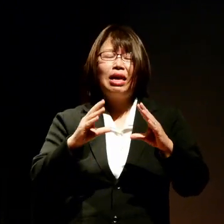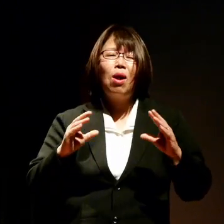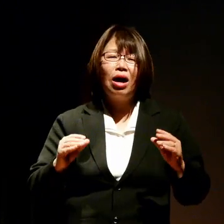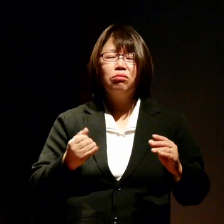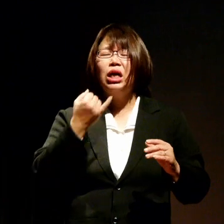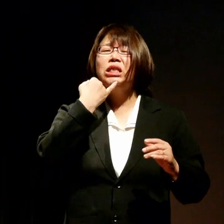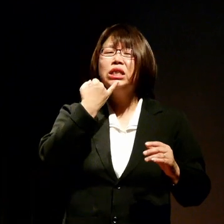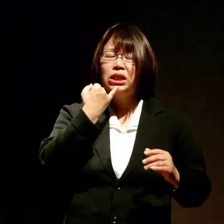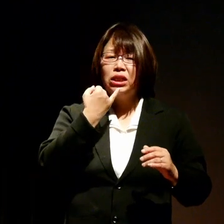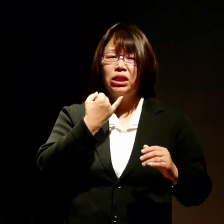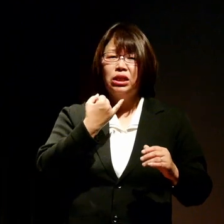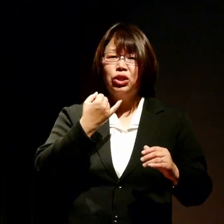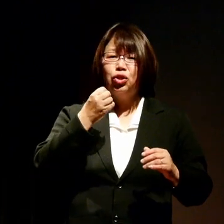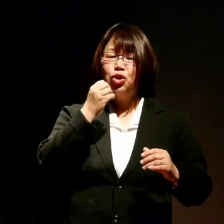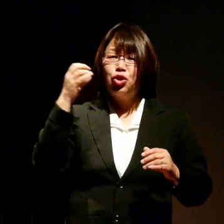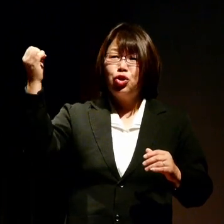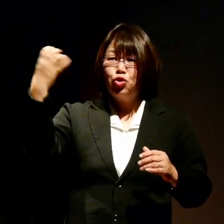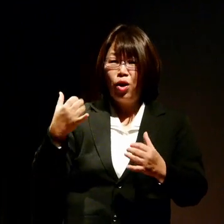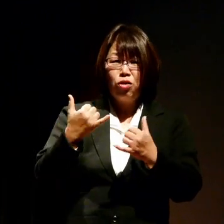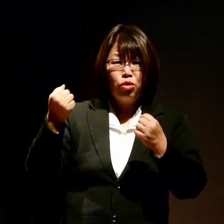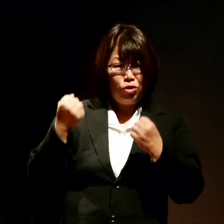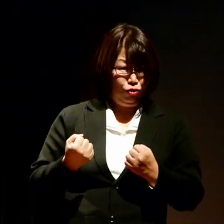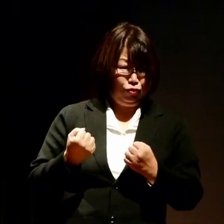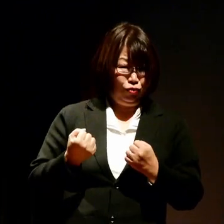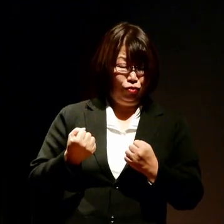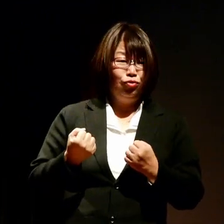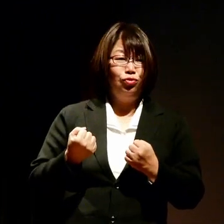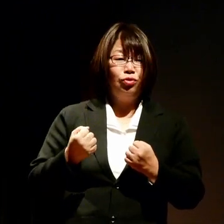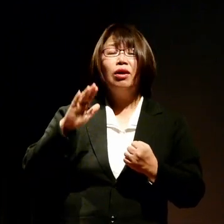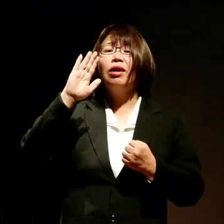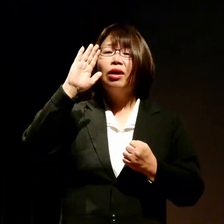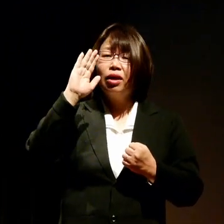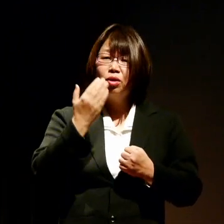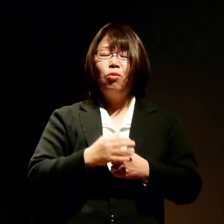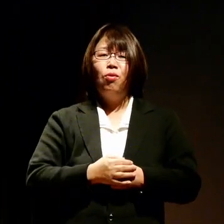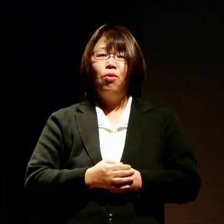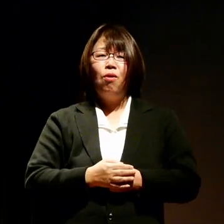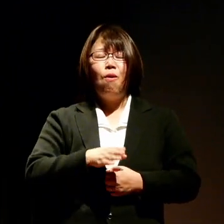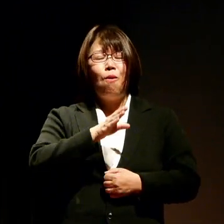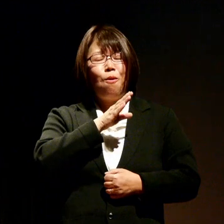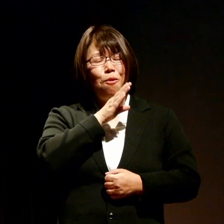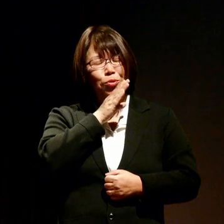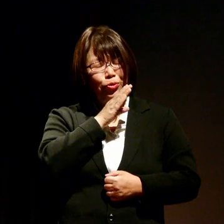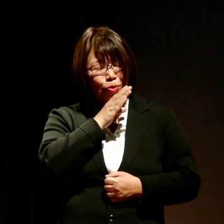だよっていう方ももちろんいらっしゃいます。でも本当は